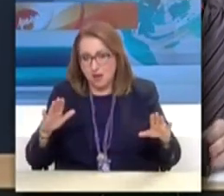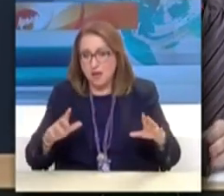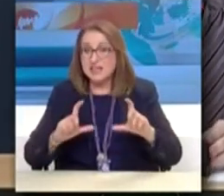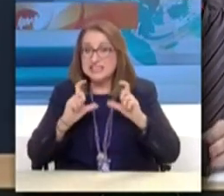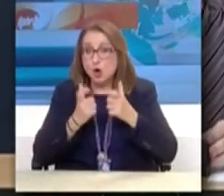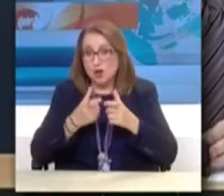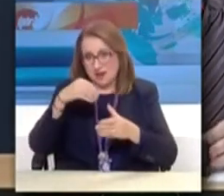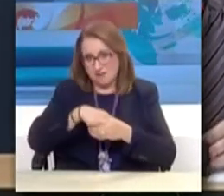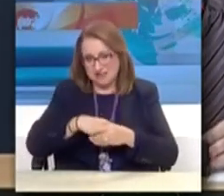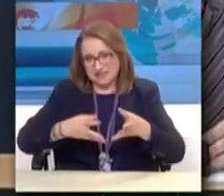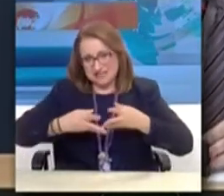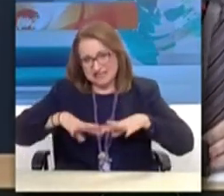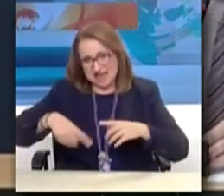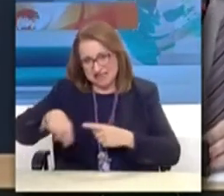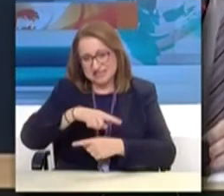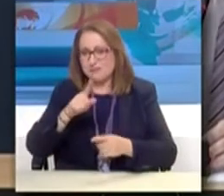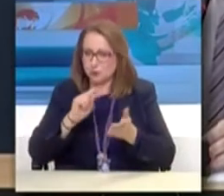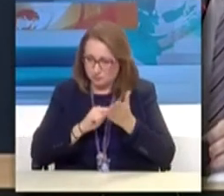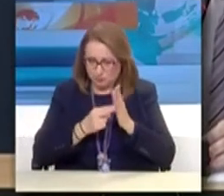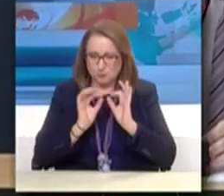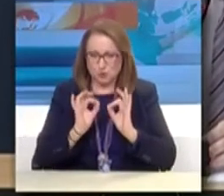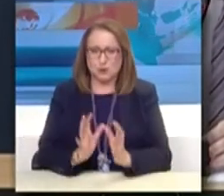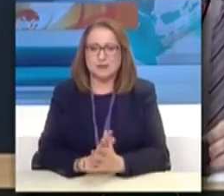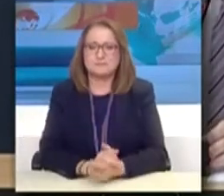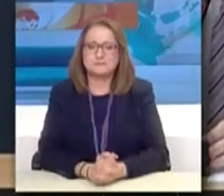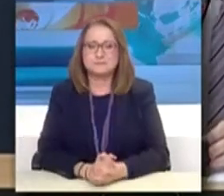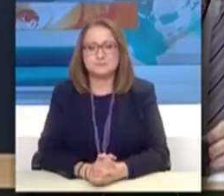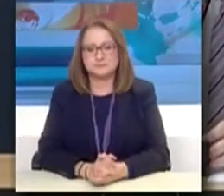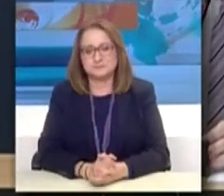περιβάλλον και γι' αυτό χρειάζεται ιδιαίτερη προσοχή.